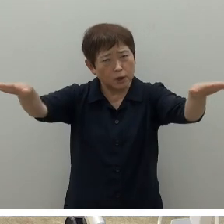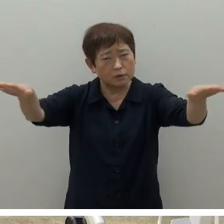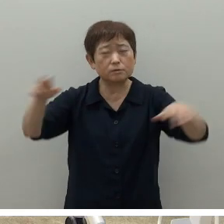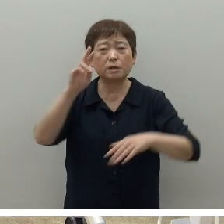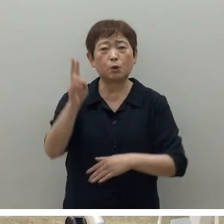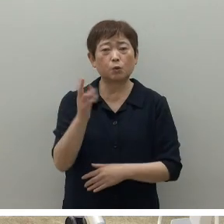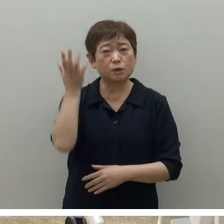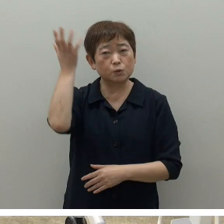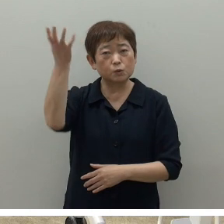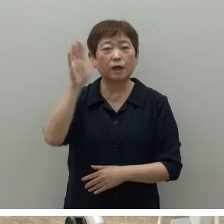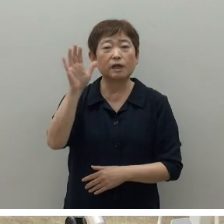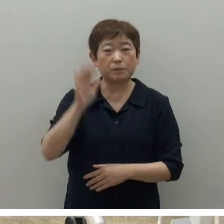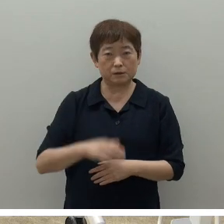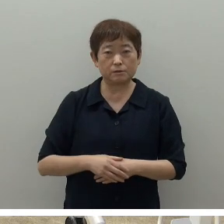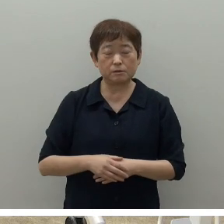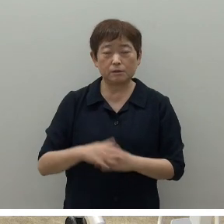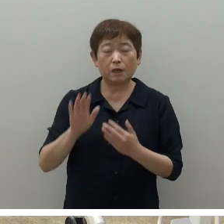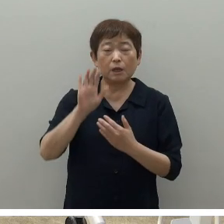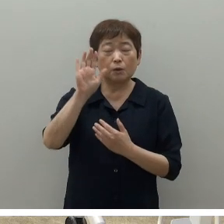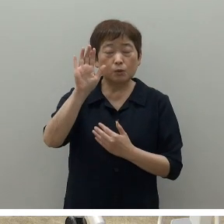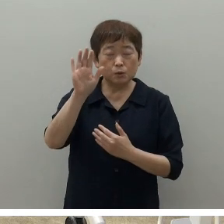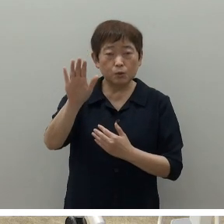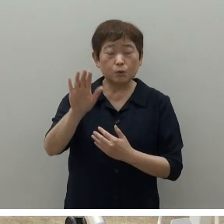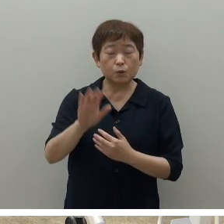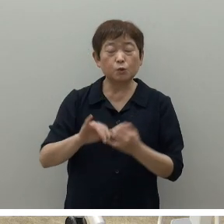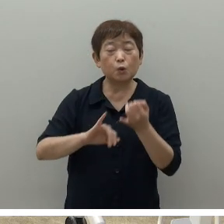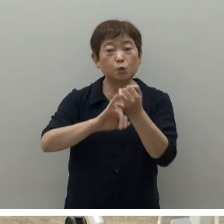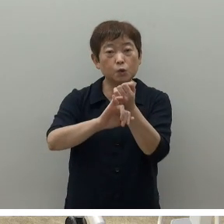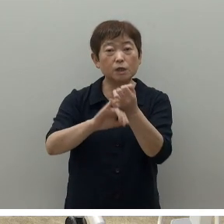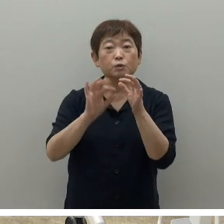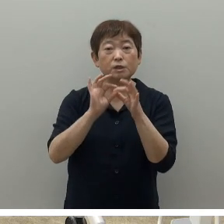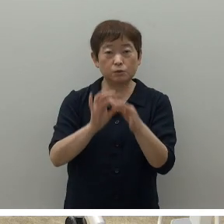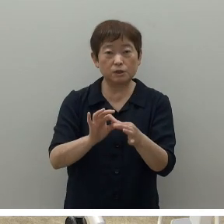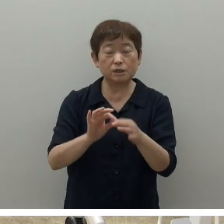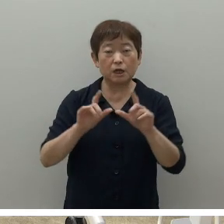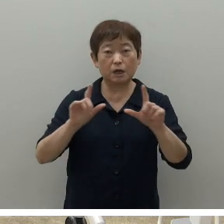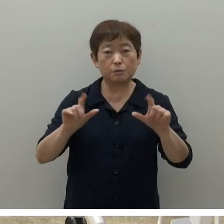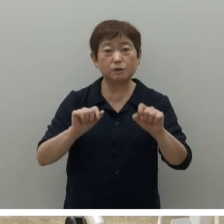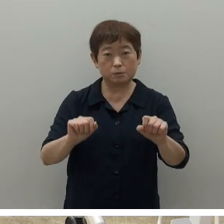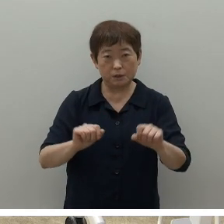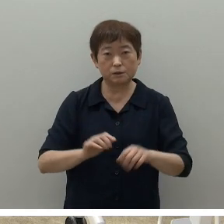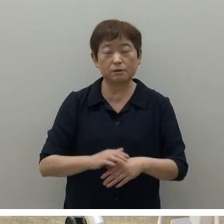受付につきまして発表させていただきます。